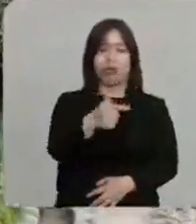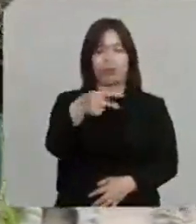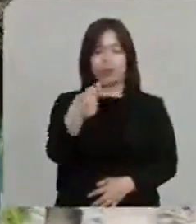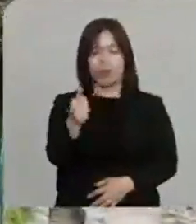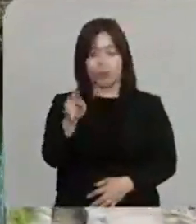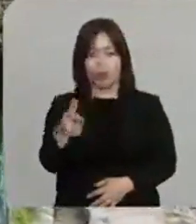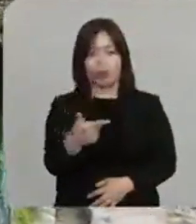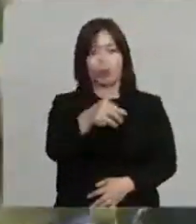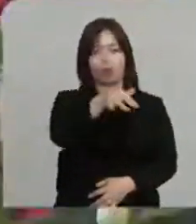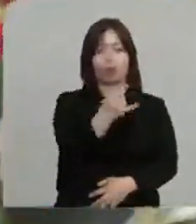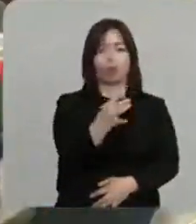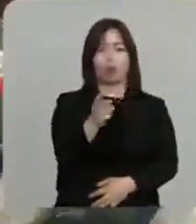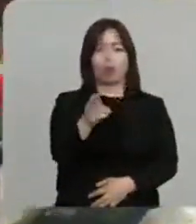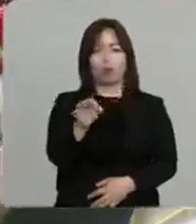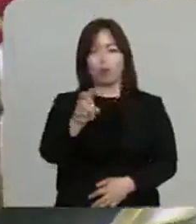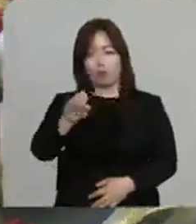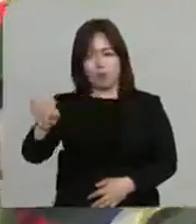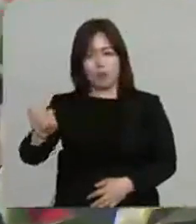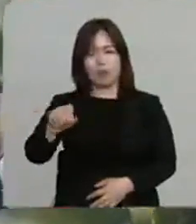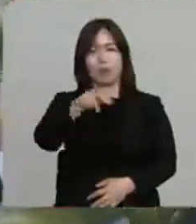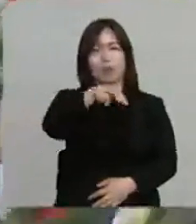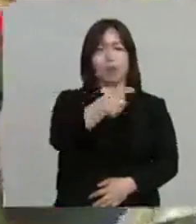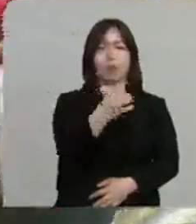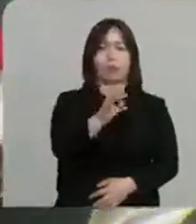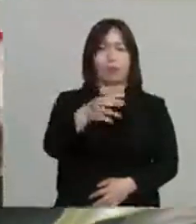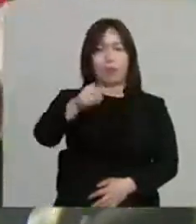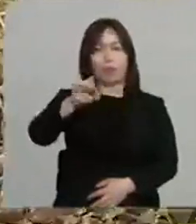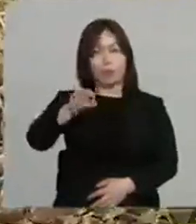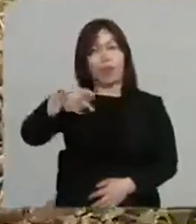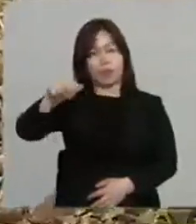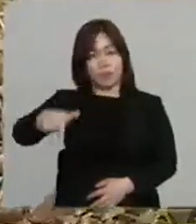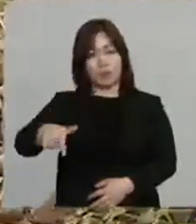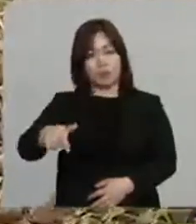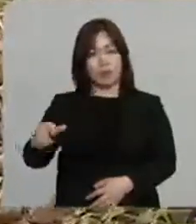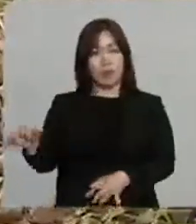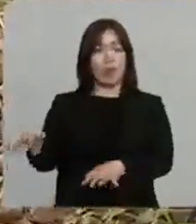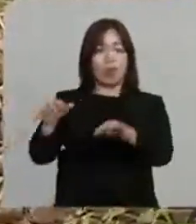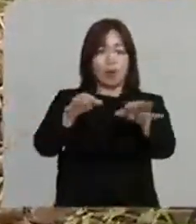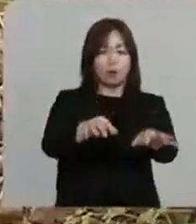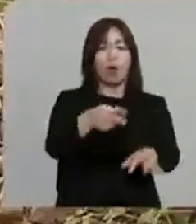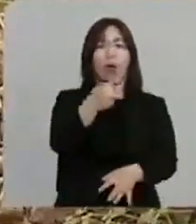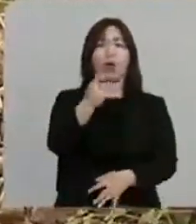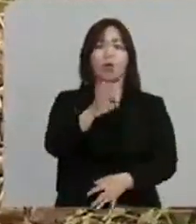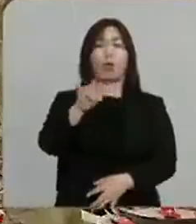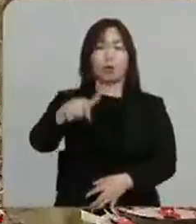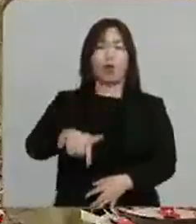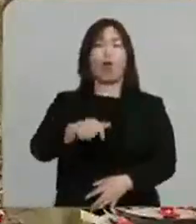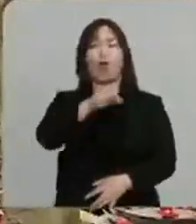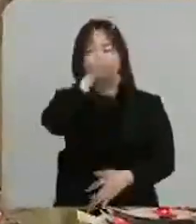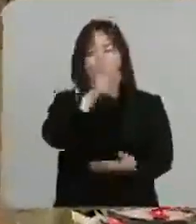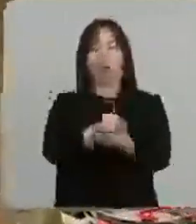최영미 시인, 가수 송창식 시도 선운사 동백을 노래했습니다.